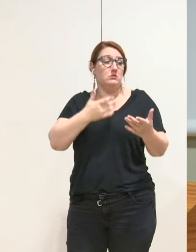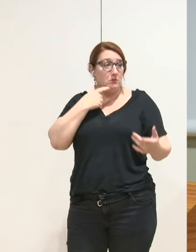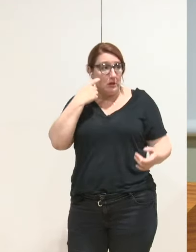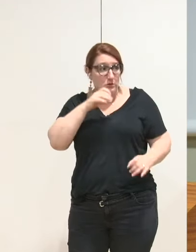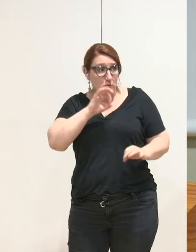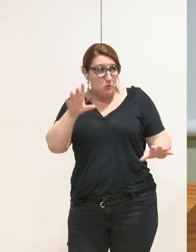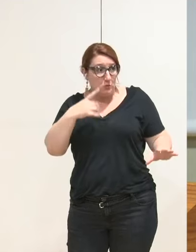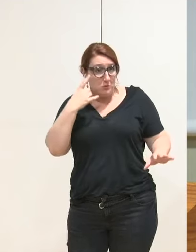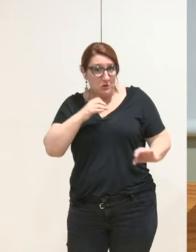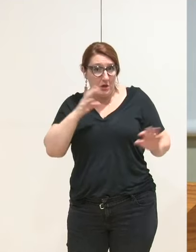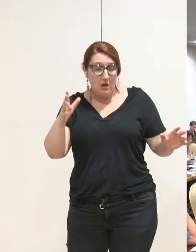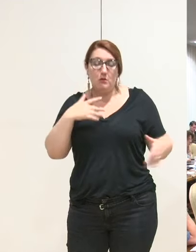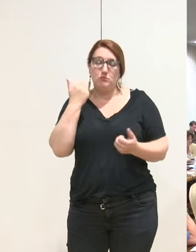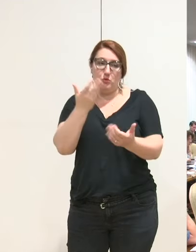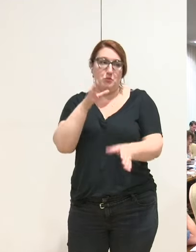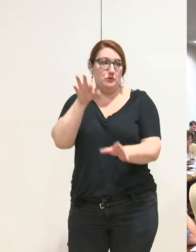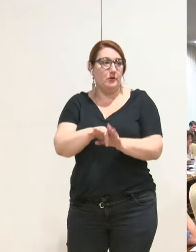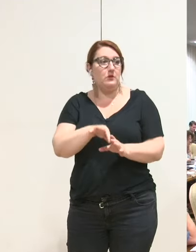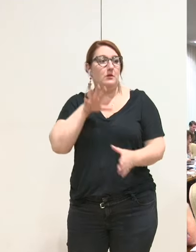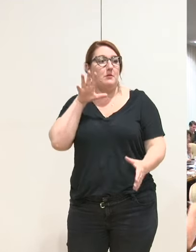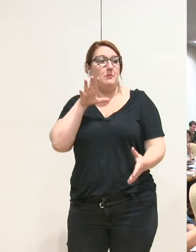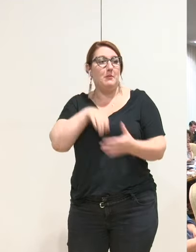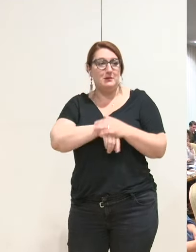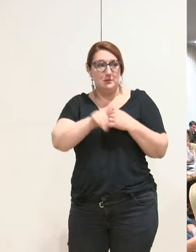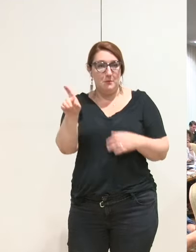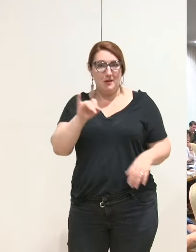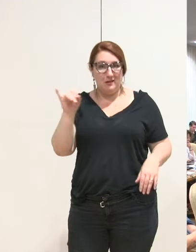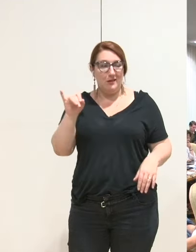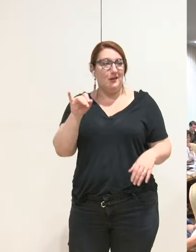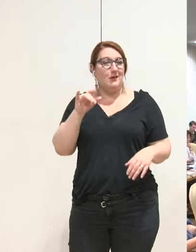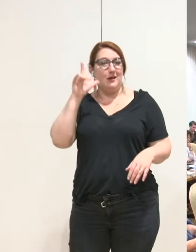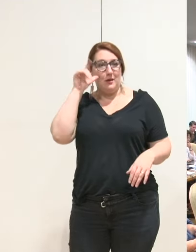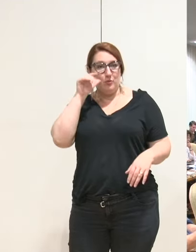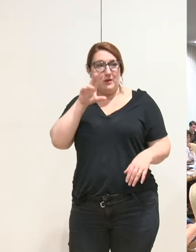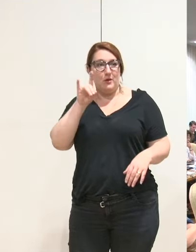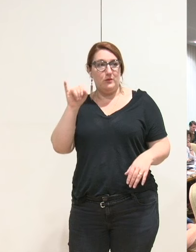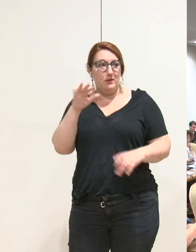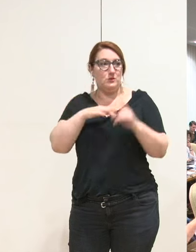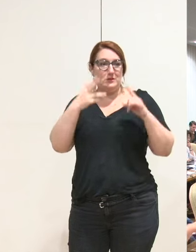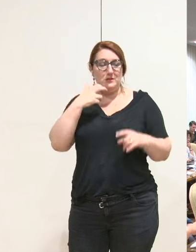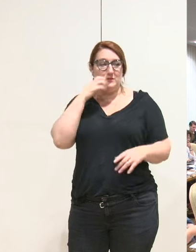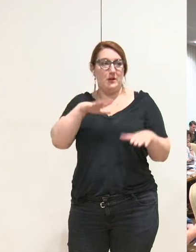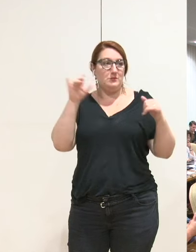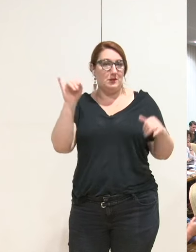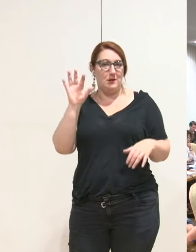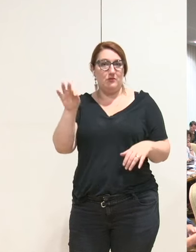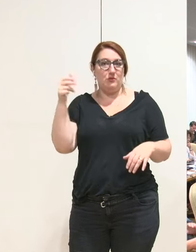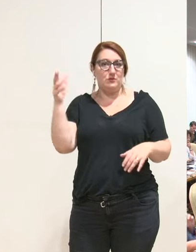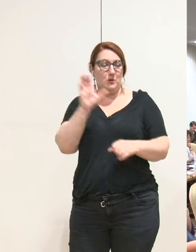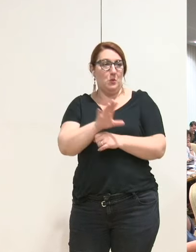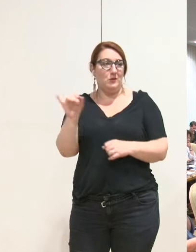la mets au voix qui ne prend pas par au vote républicain udi société civile qui s'abstient Front National qui est